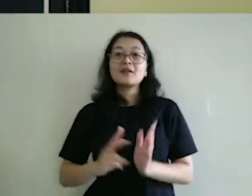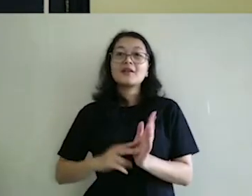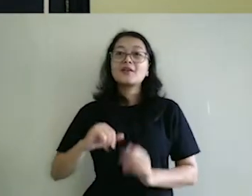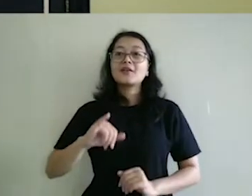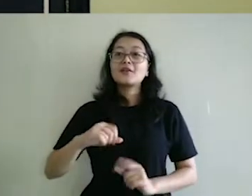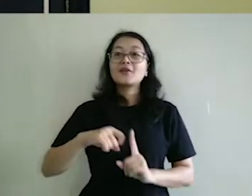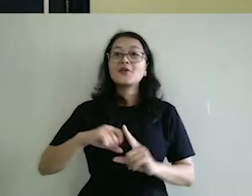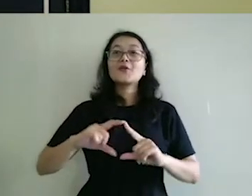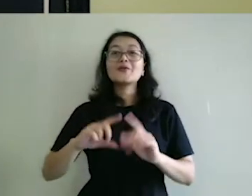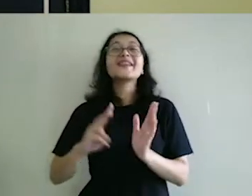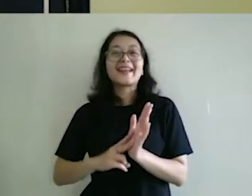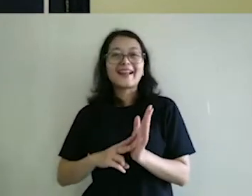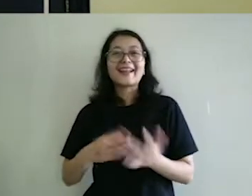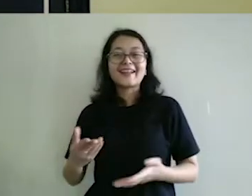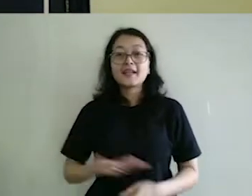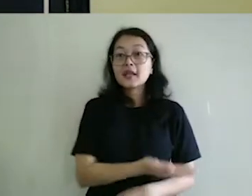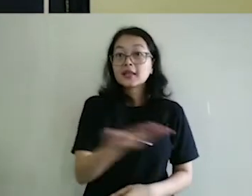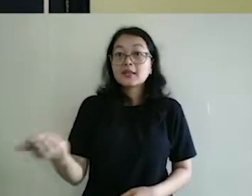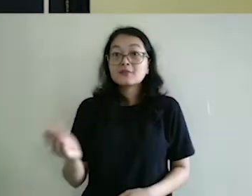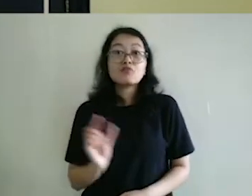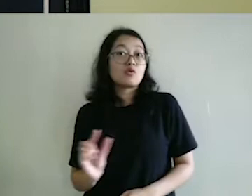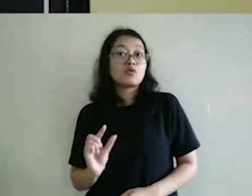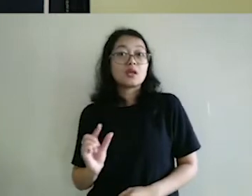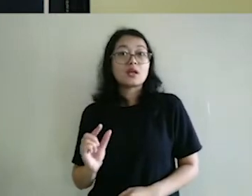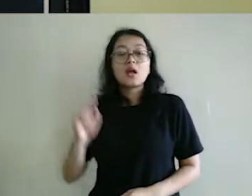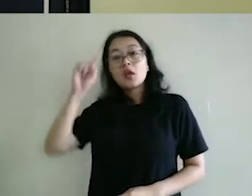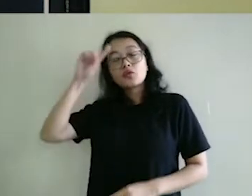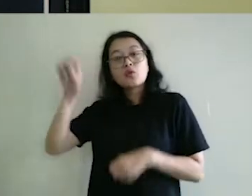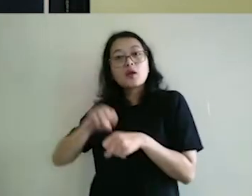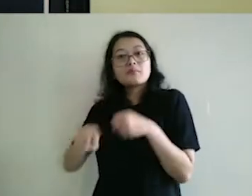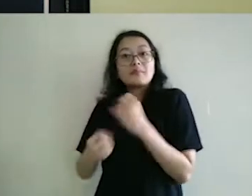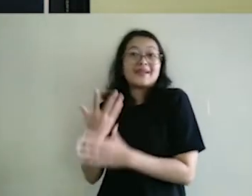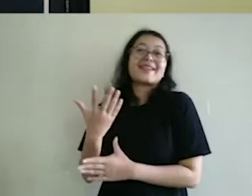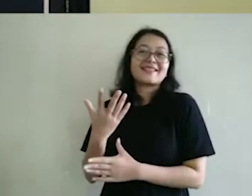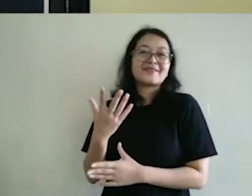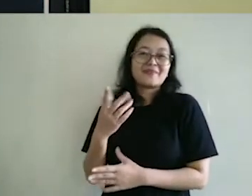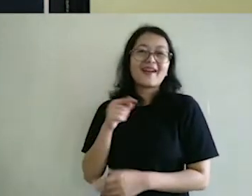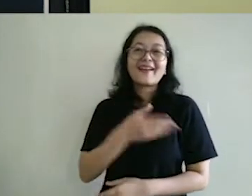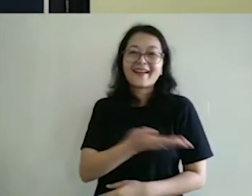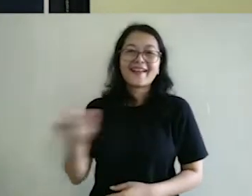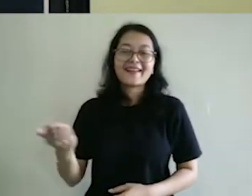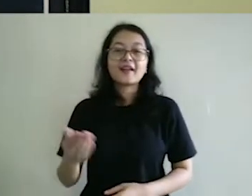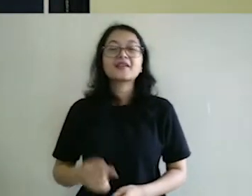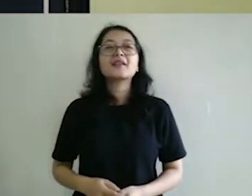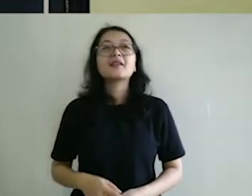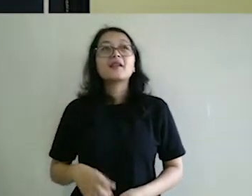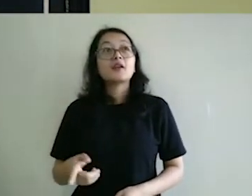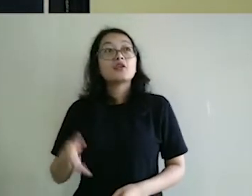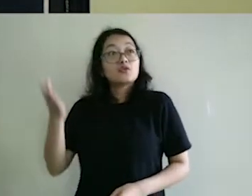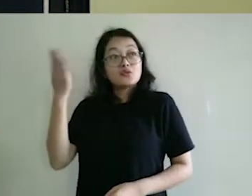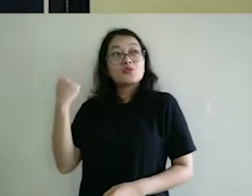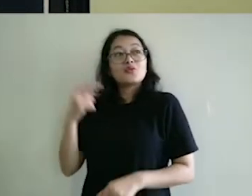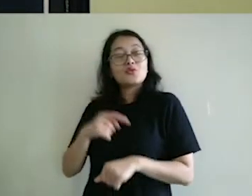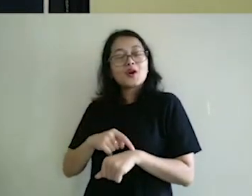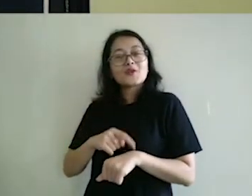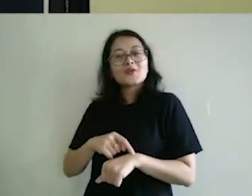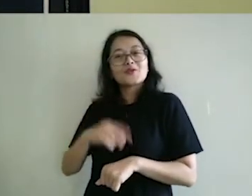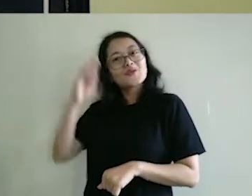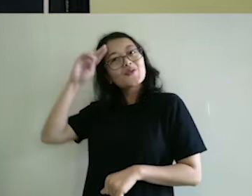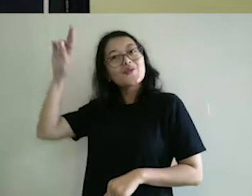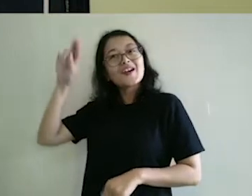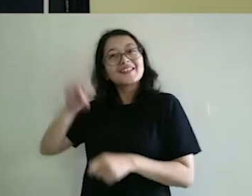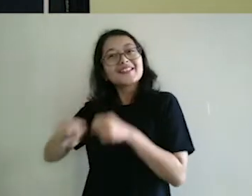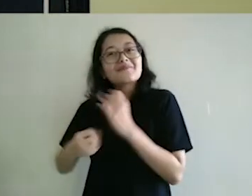unik, diciptakan oleh tangan Tuhan yang besar. Waktu Tuhan menciptakan kita unik, maka